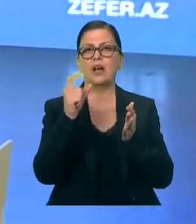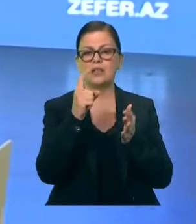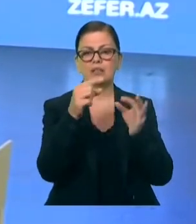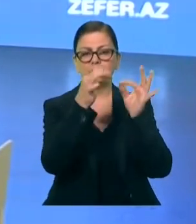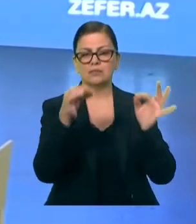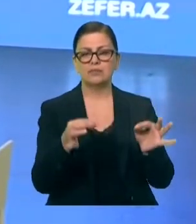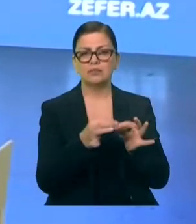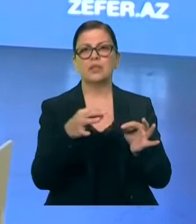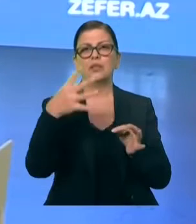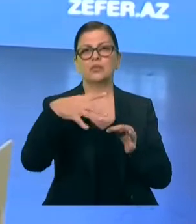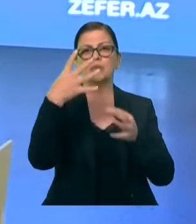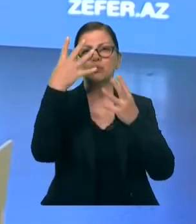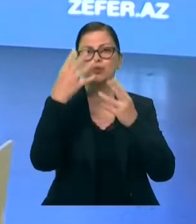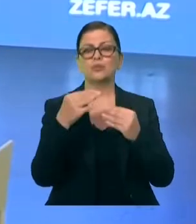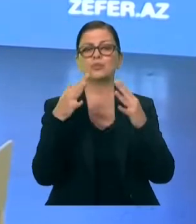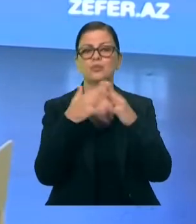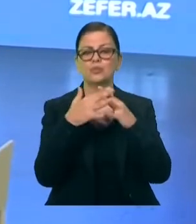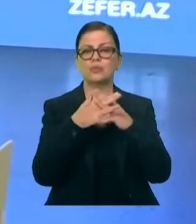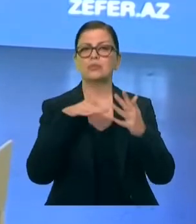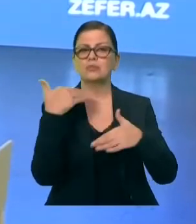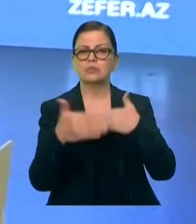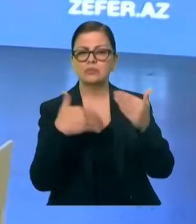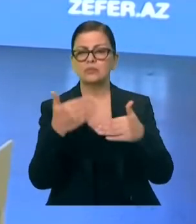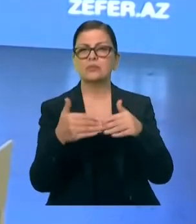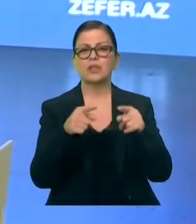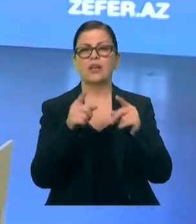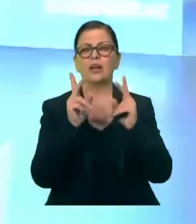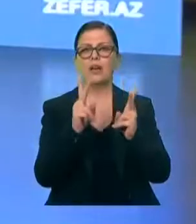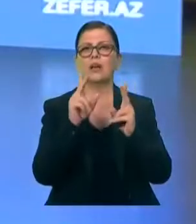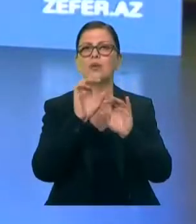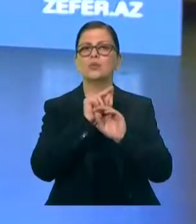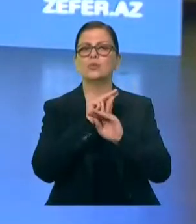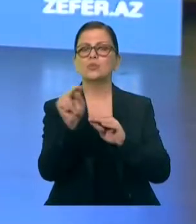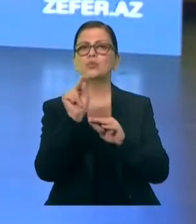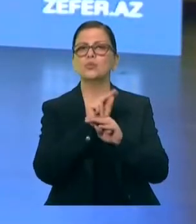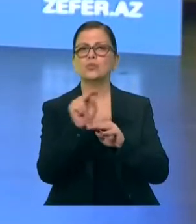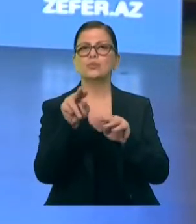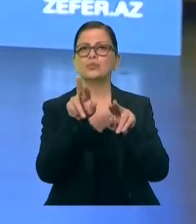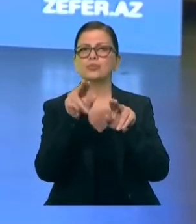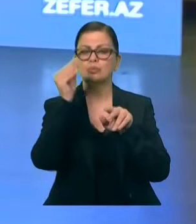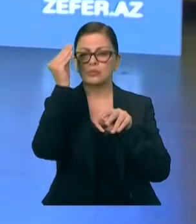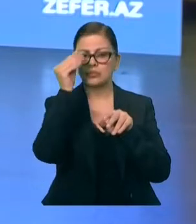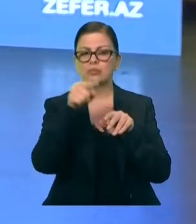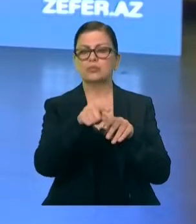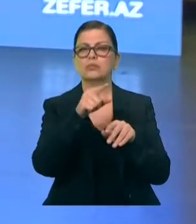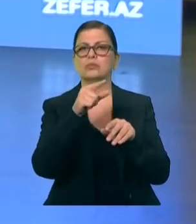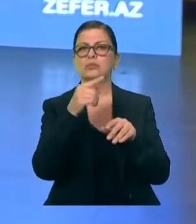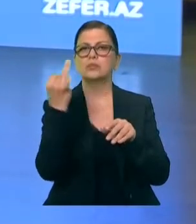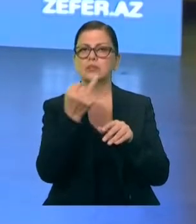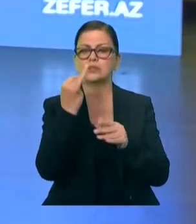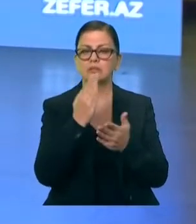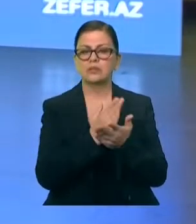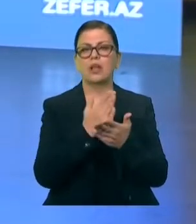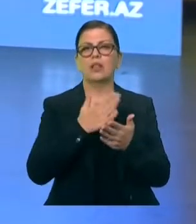virtual salnaməsidir. Sayt ensiklopedik formada hazırlanıb, azad olunmuş torpaqlarımızda quruculuq işləri